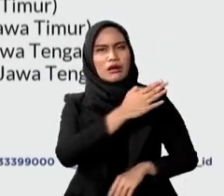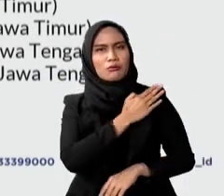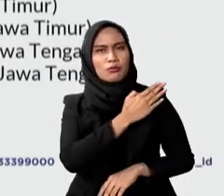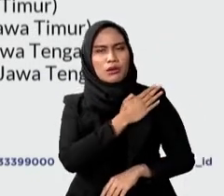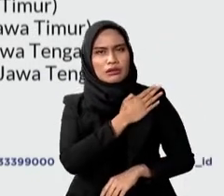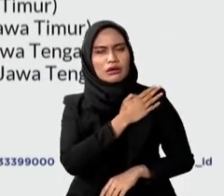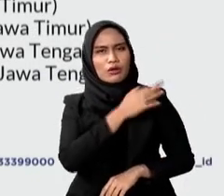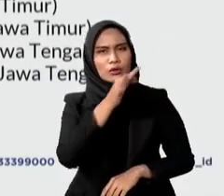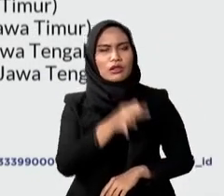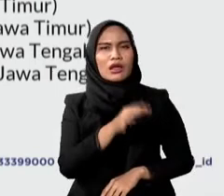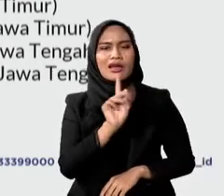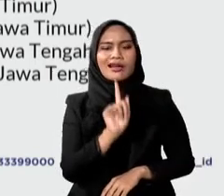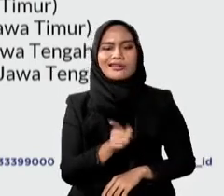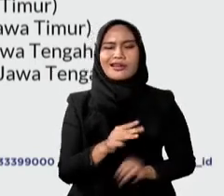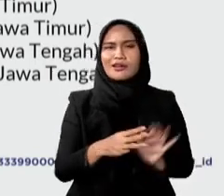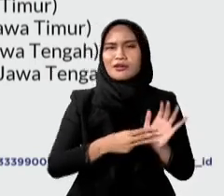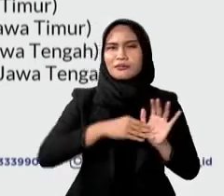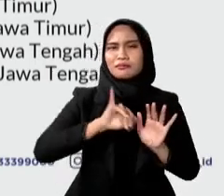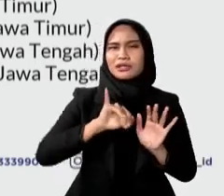Minahasa Selatan dari